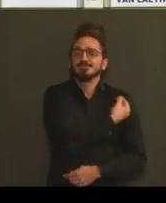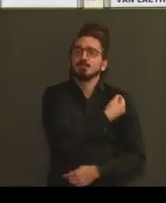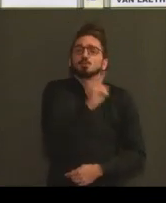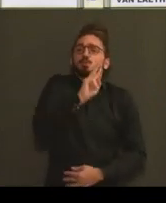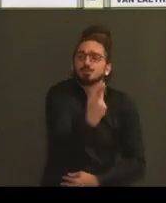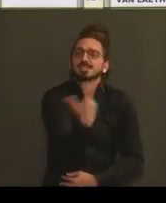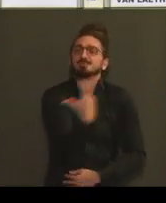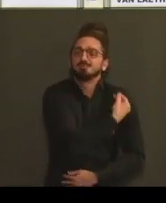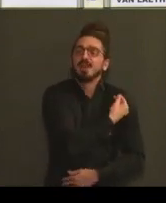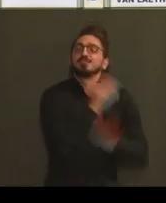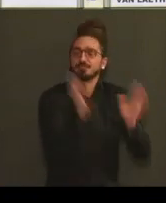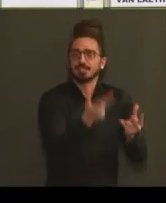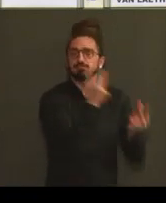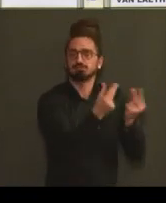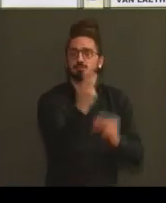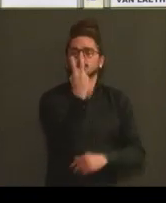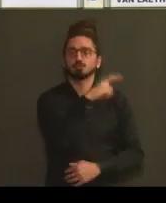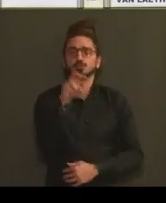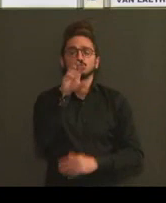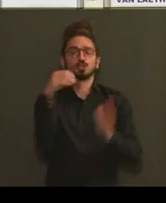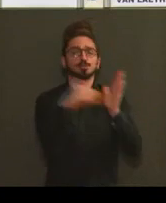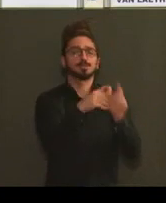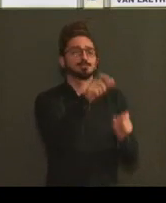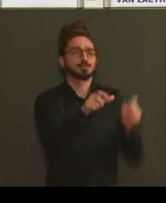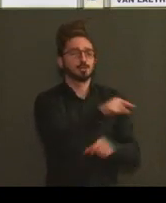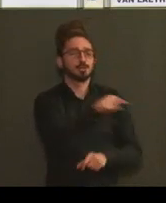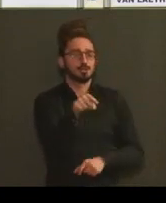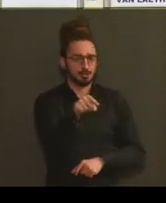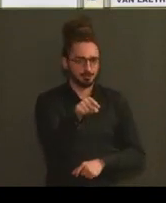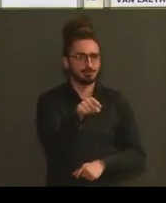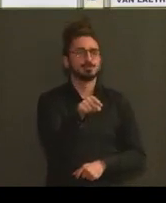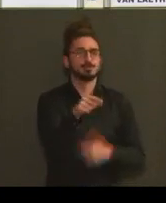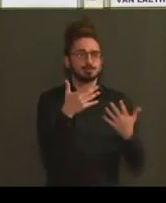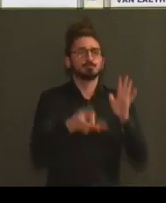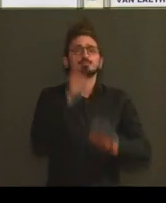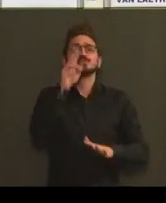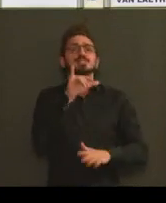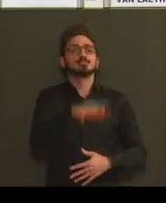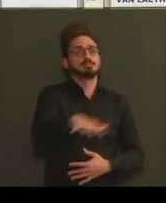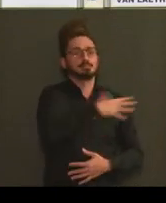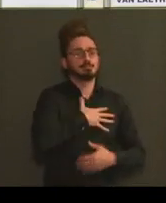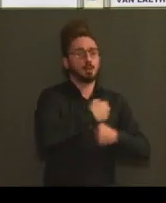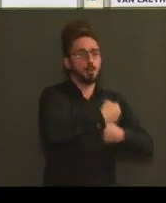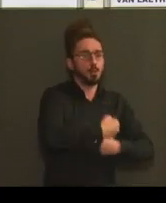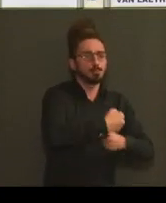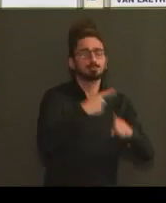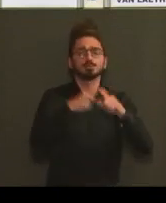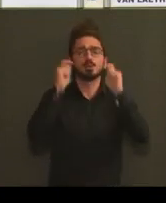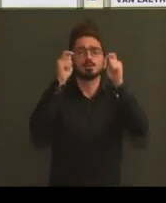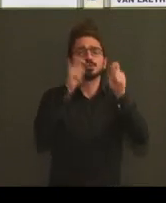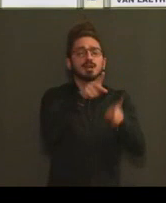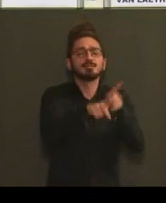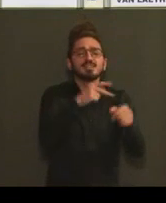actuellement, essentiellement dans les maisons de repos et dans le personnel de santé des hôpitaux. Nous avons ainsi une